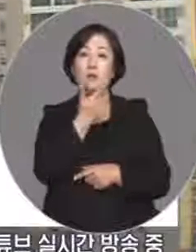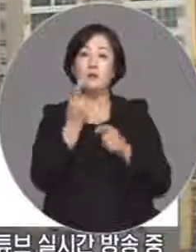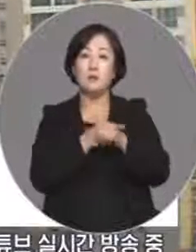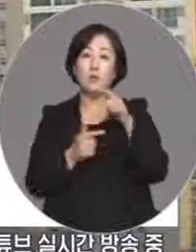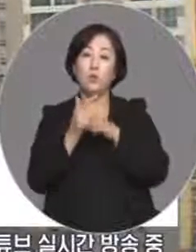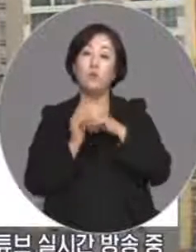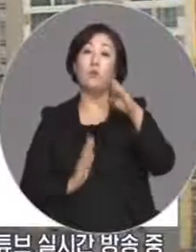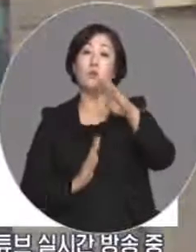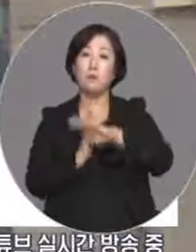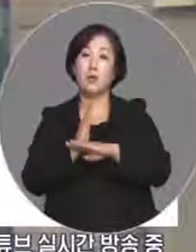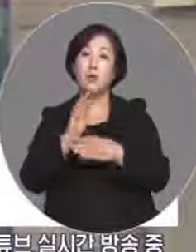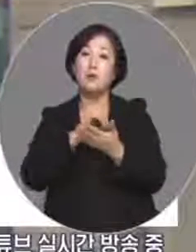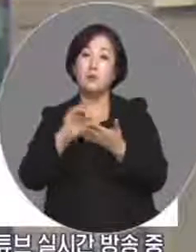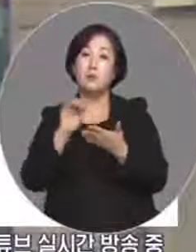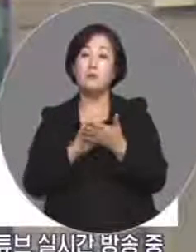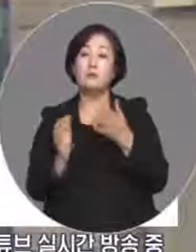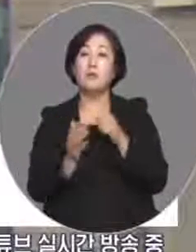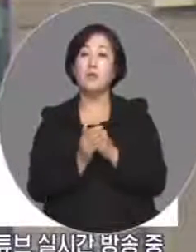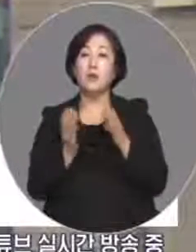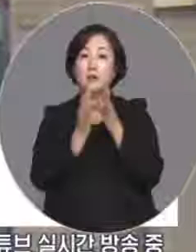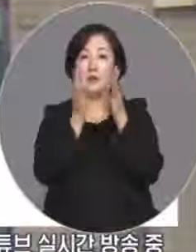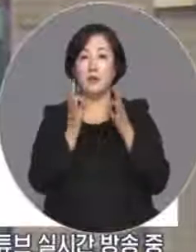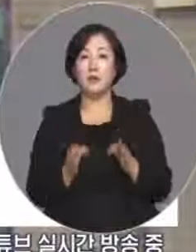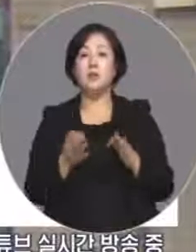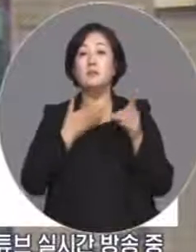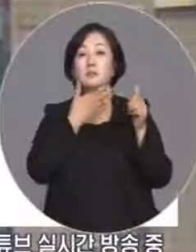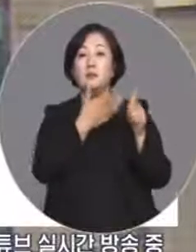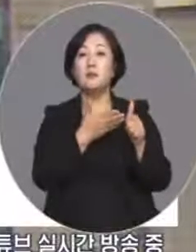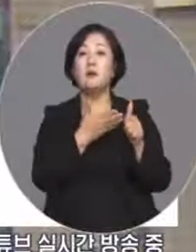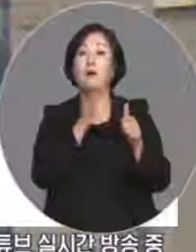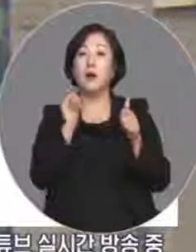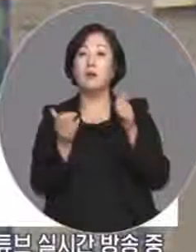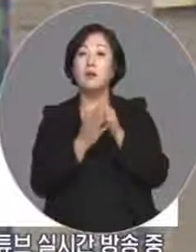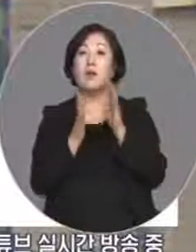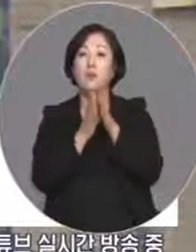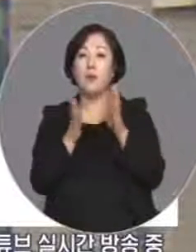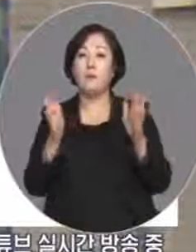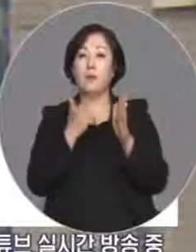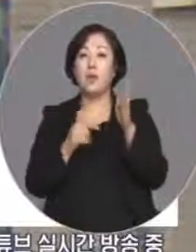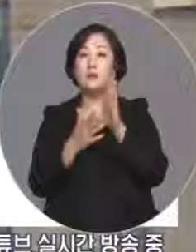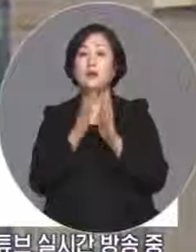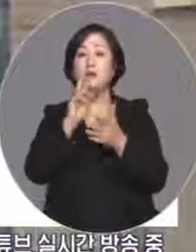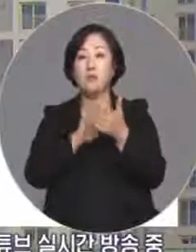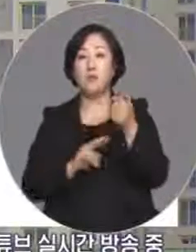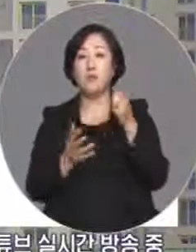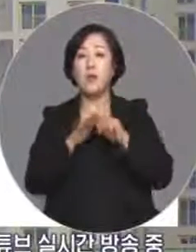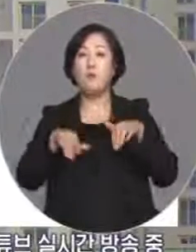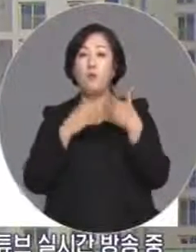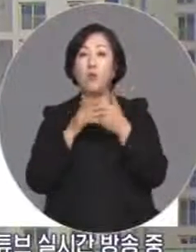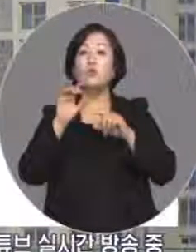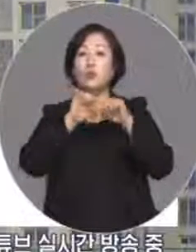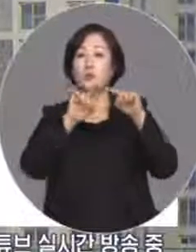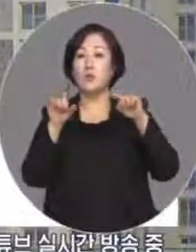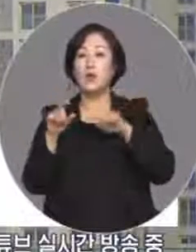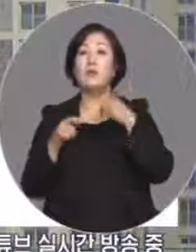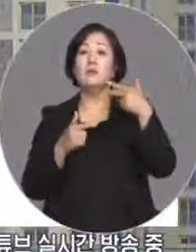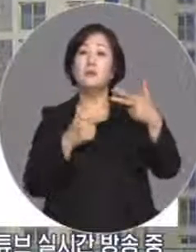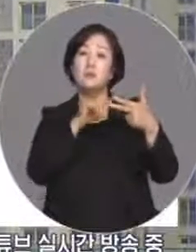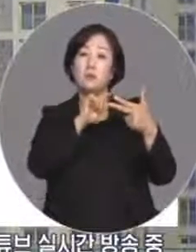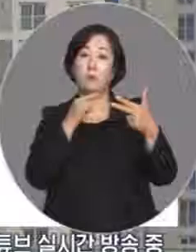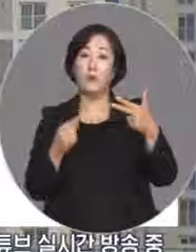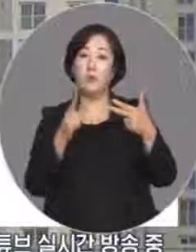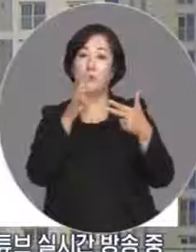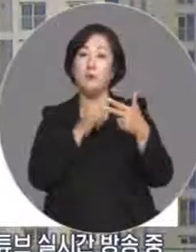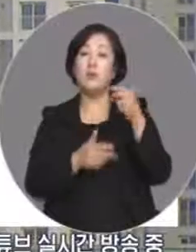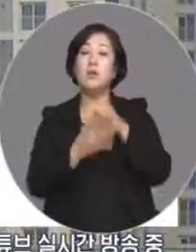넘어섰습니다 또 이 기간 징역 원수가 매매 1 분양권전매 등 전체 거래건수 의 7.1% 를